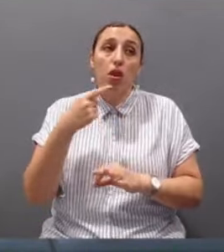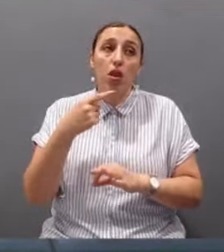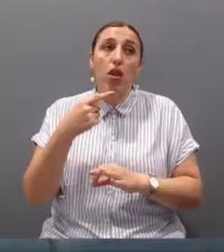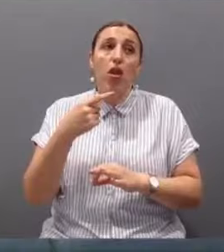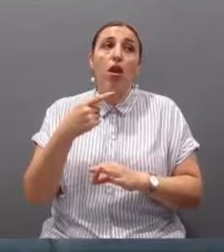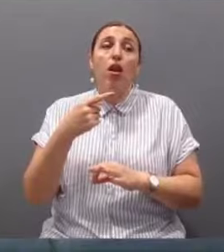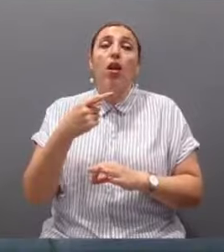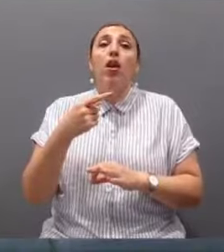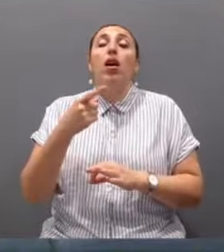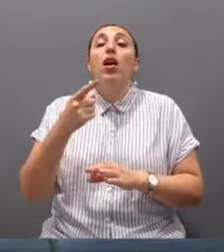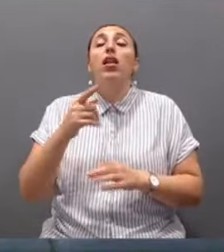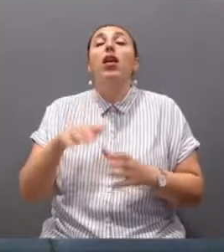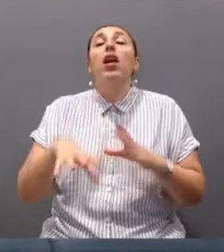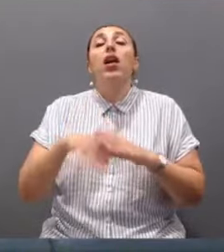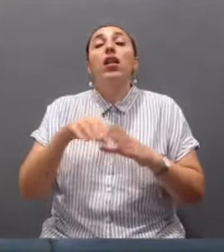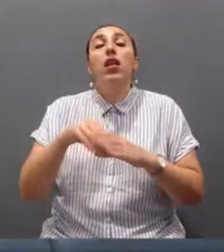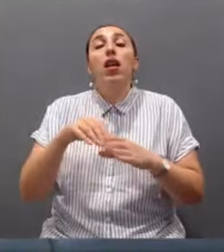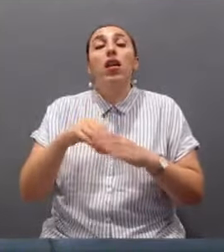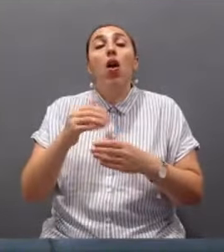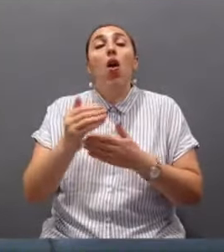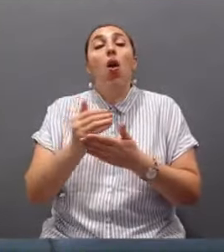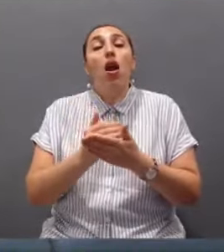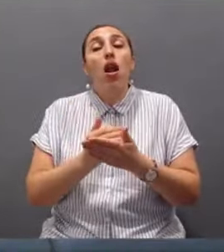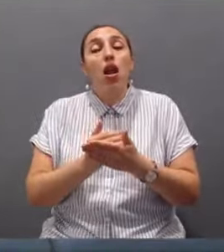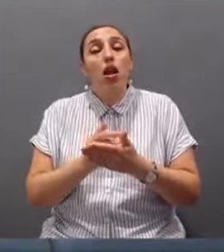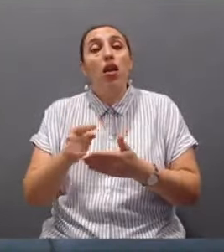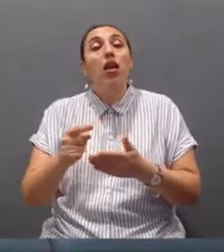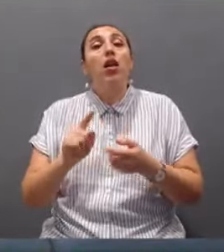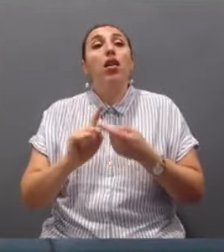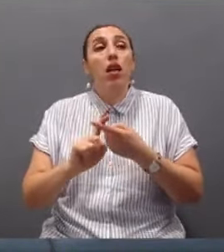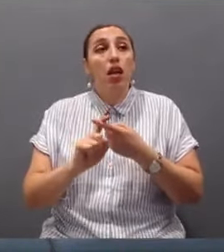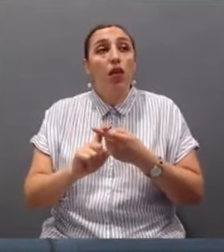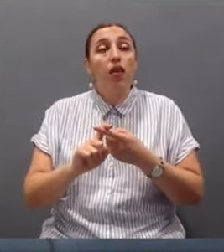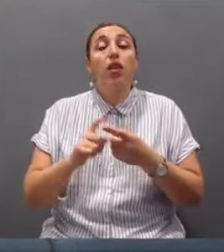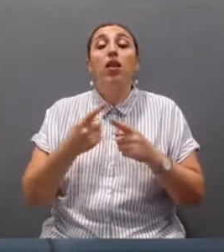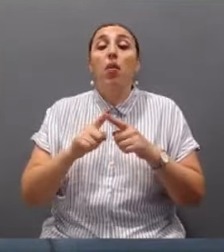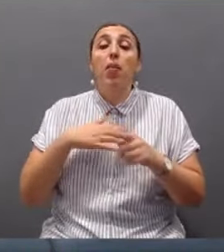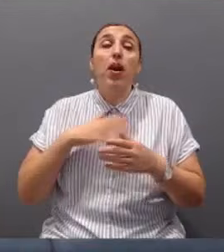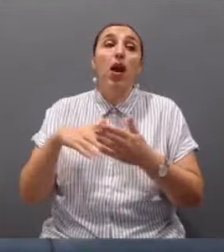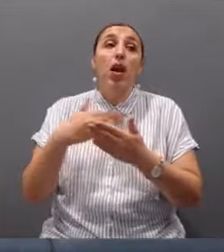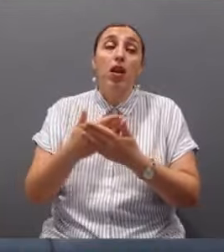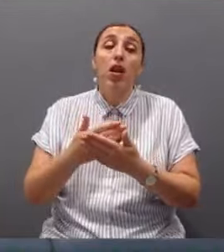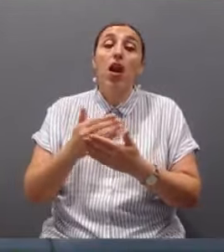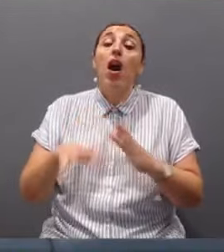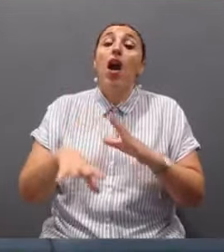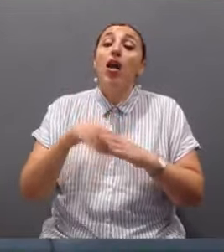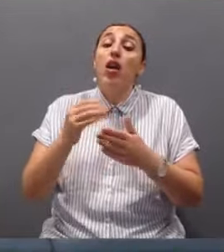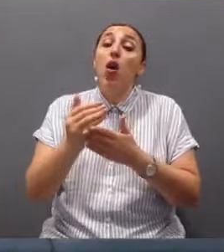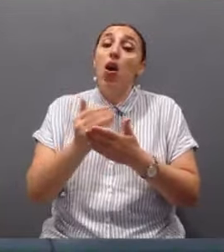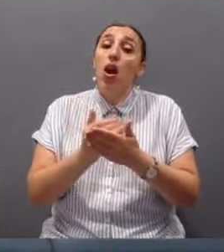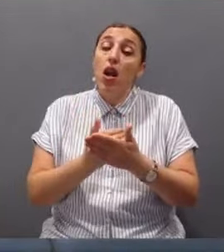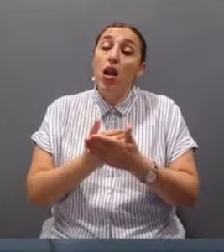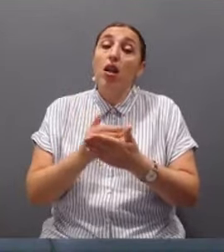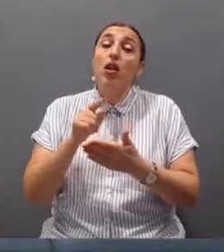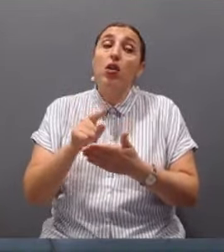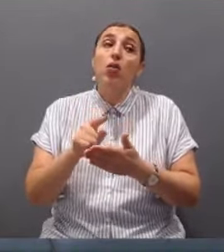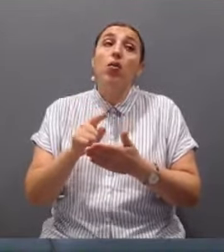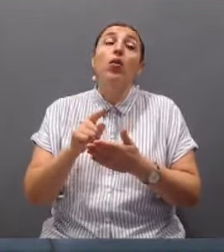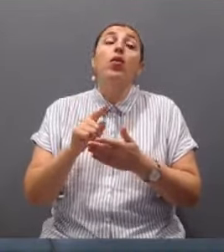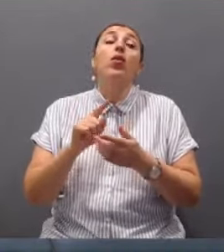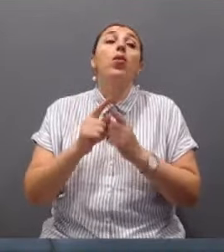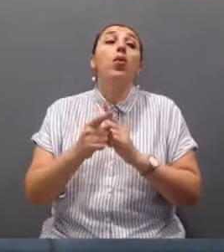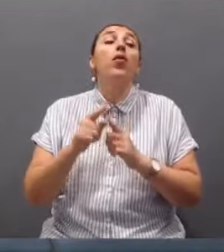մեծ մասը ընտրական օրենսգրքով կարգավորման առարկային, ինչը եւ մենք մեր կարգավորմամբ առաջարկել ենք, որ ընտրական օրենսգրքի վրա թողվի, որովհետեւ մենք մեր